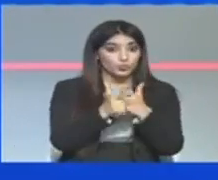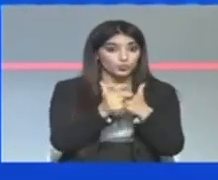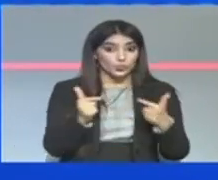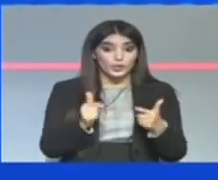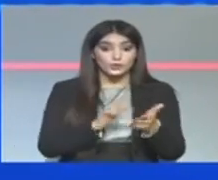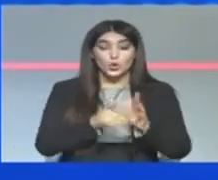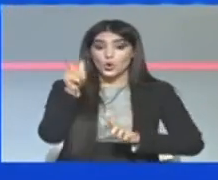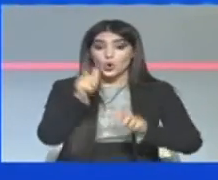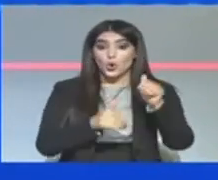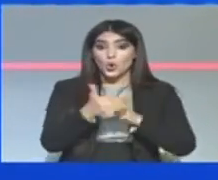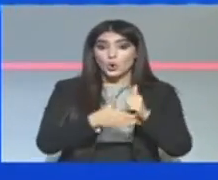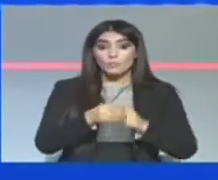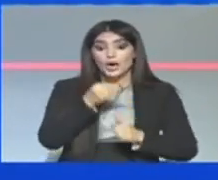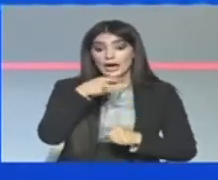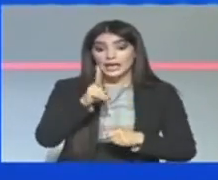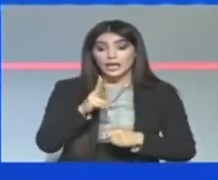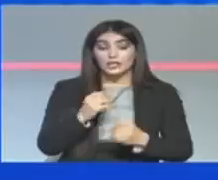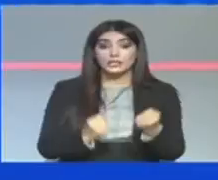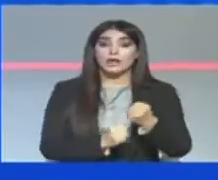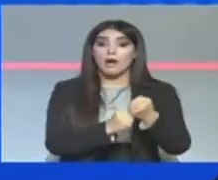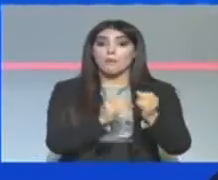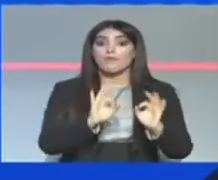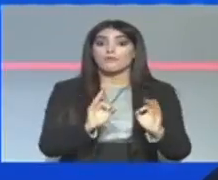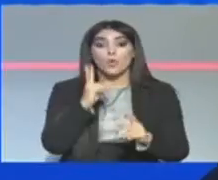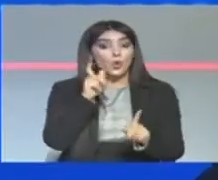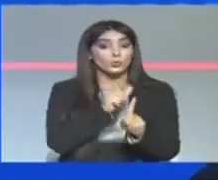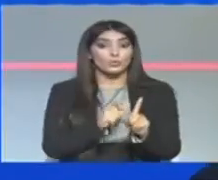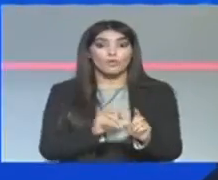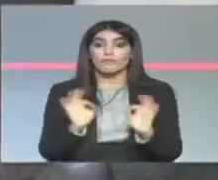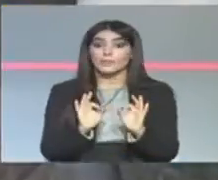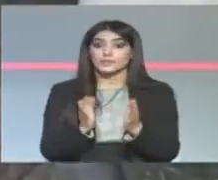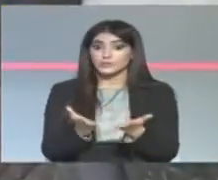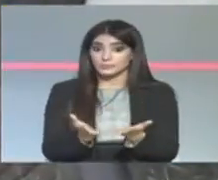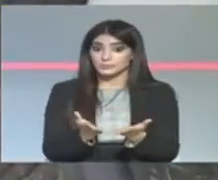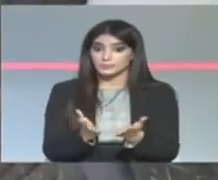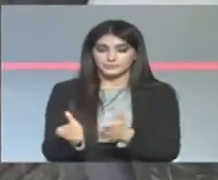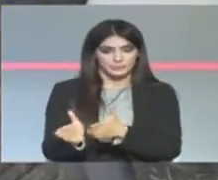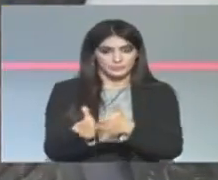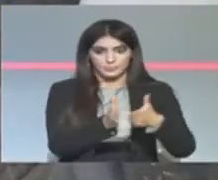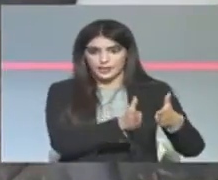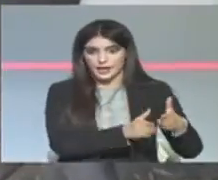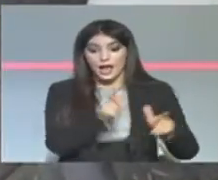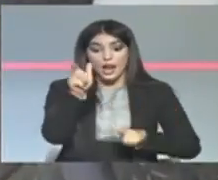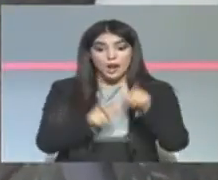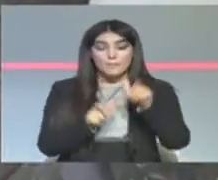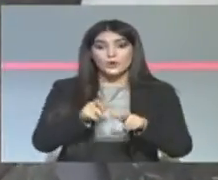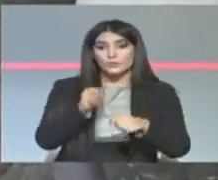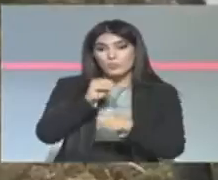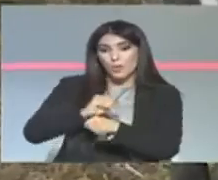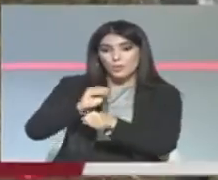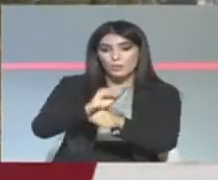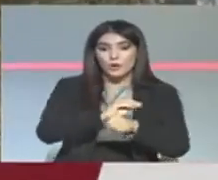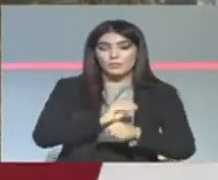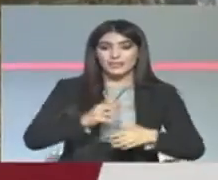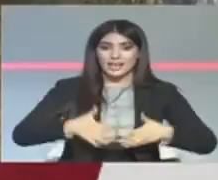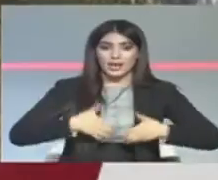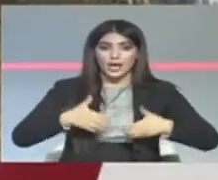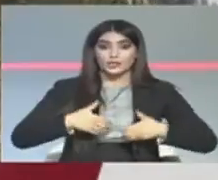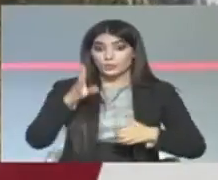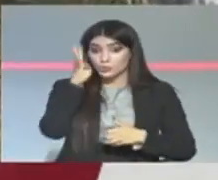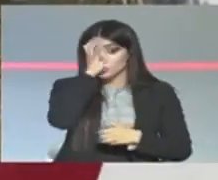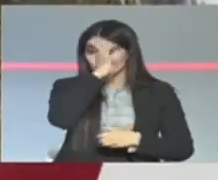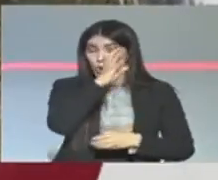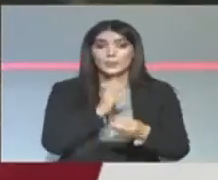المهنيون الى غياب الدعم والمراقبه يواجه مربو الماشيه بالشمال الغربي صعوبات عديده